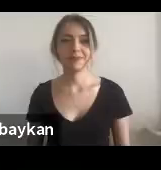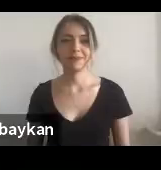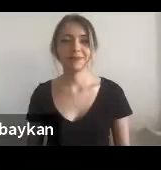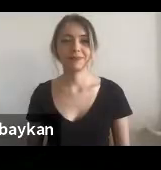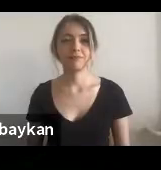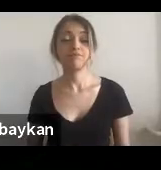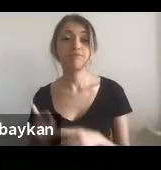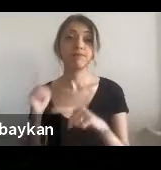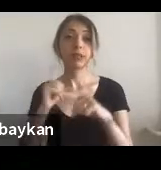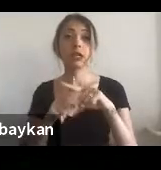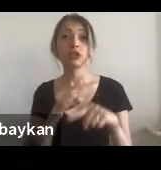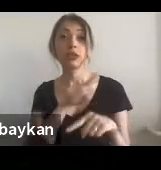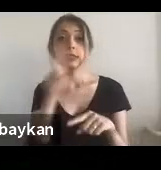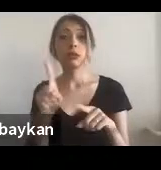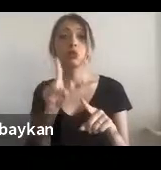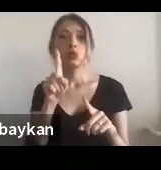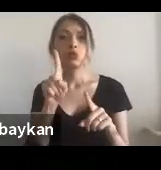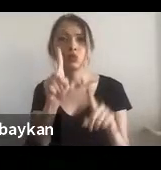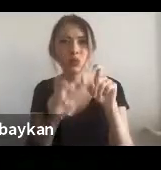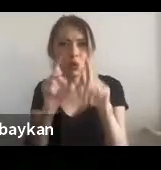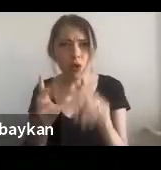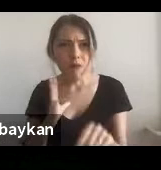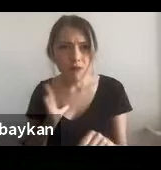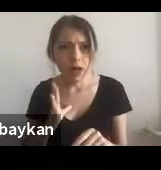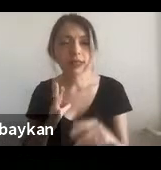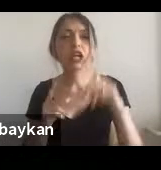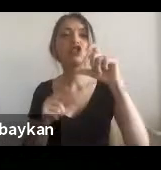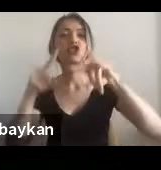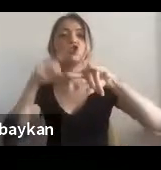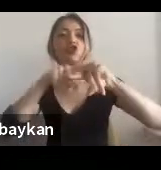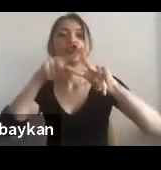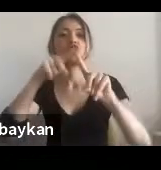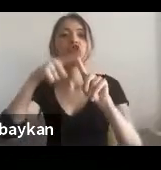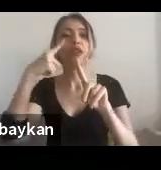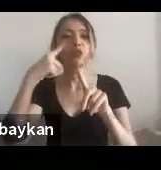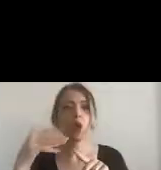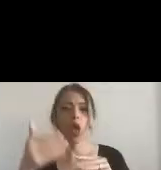Ayrıca sorularınızı bize yönlendirmek isterseniz chat bölümünden